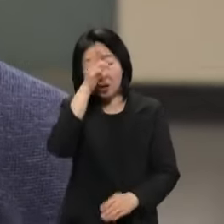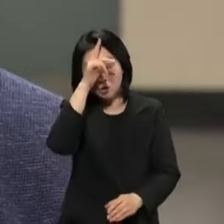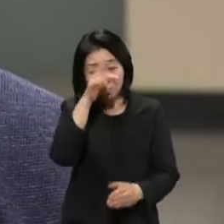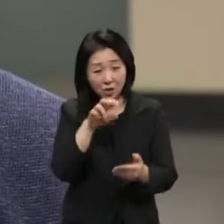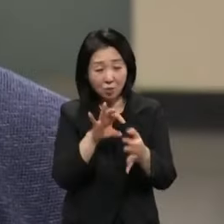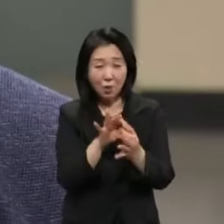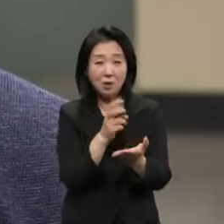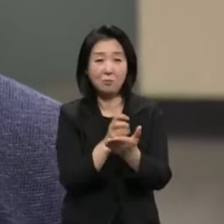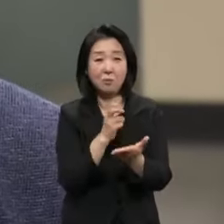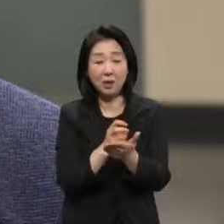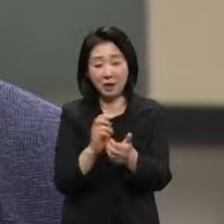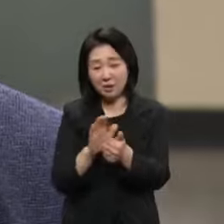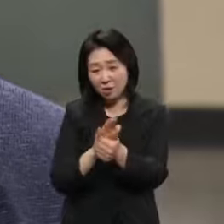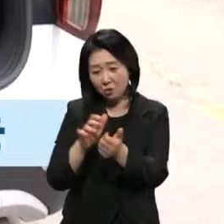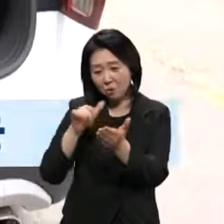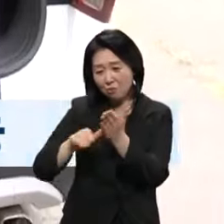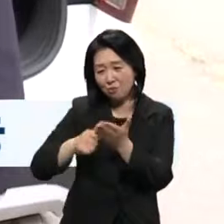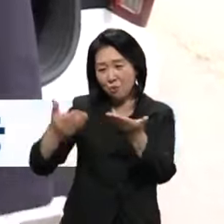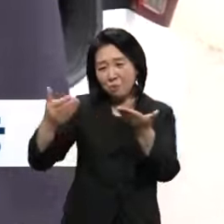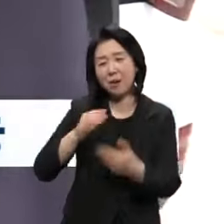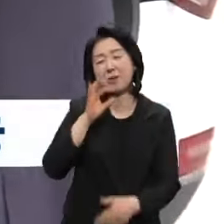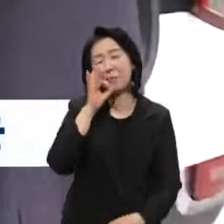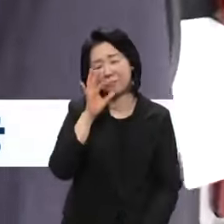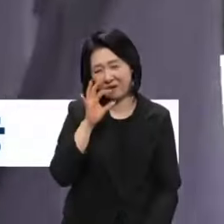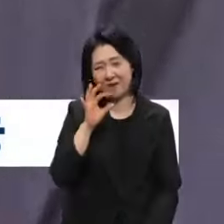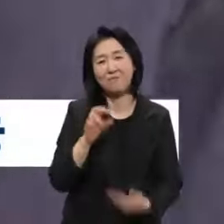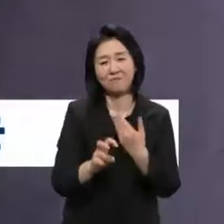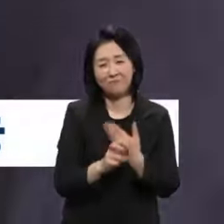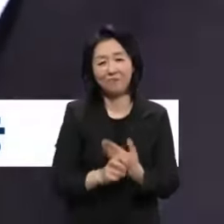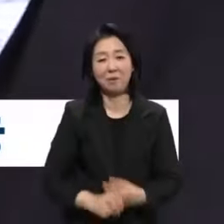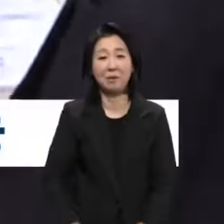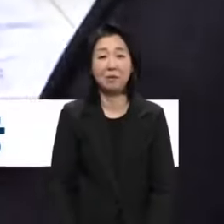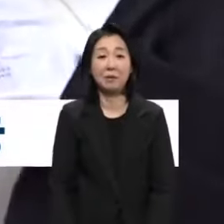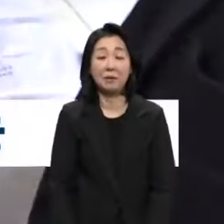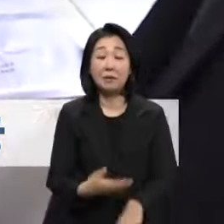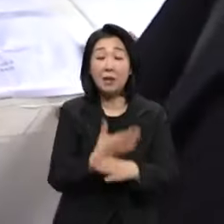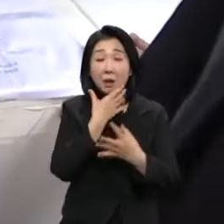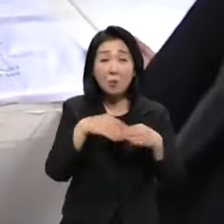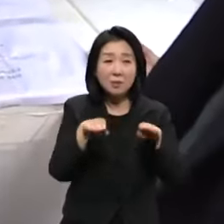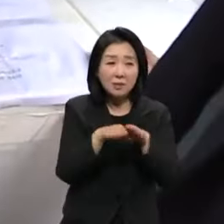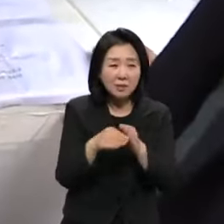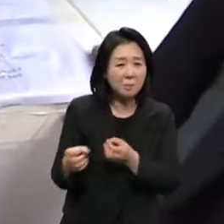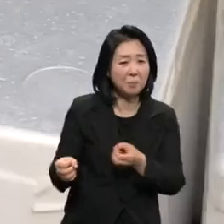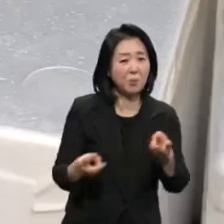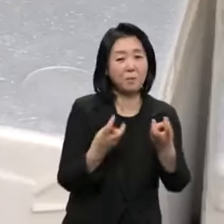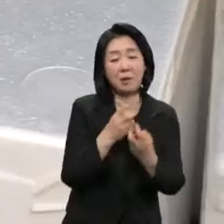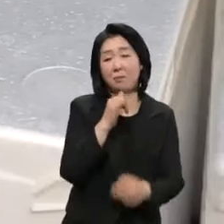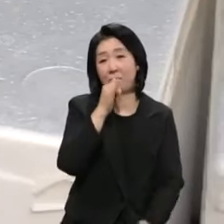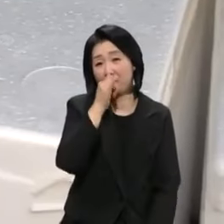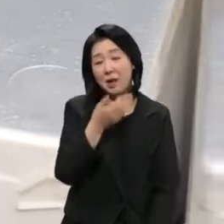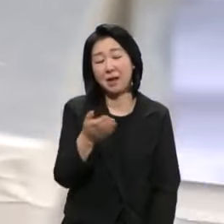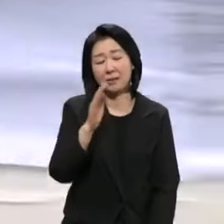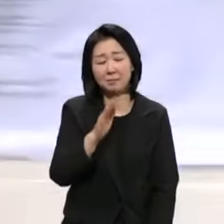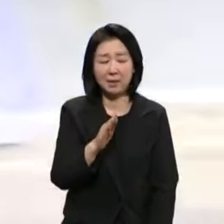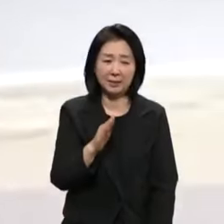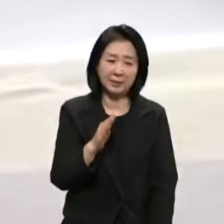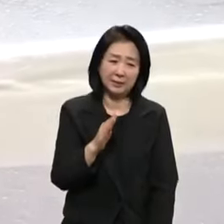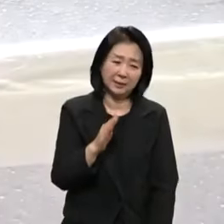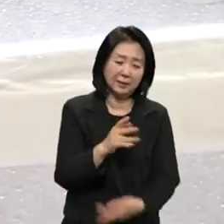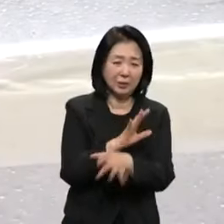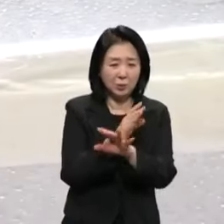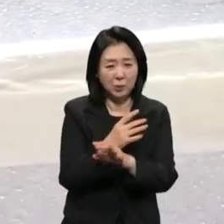따라 위문품 성격의 물건을 받을 수 없기 때문입니다. 다른 복지단체 등에 보내는 방법도 있지만 상할 수 있는